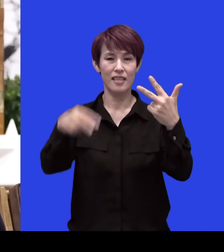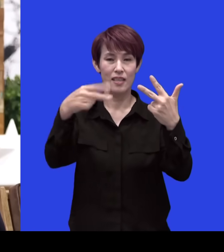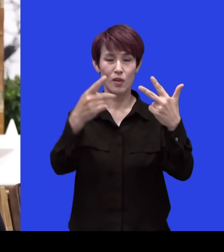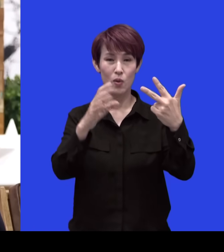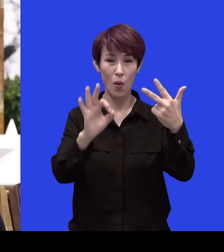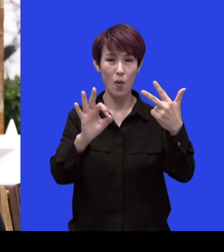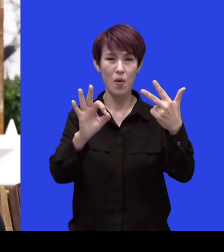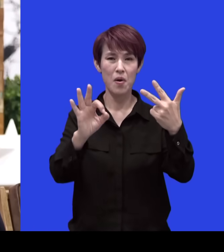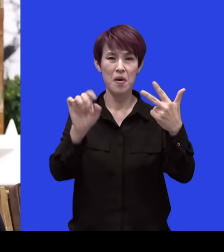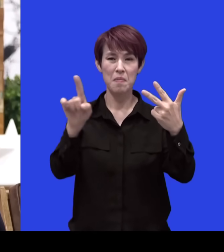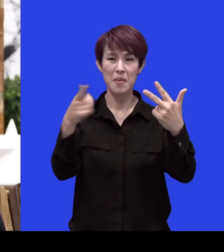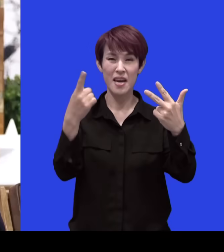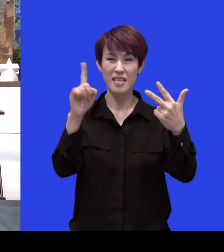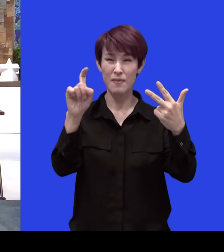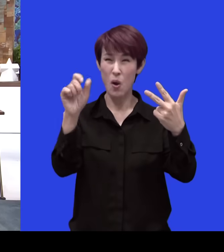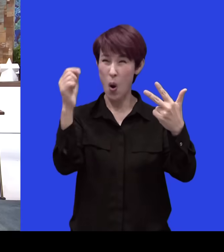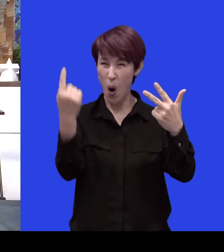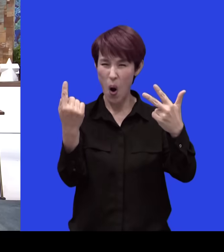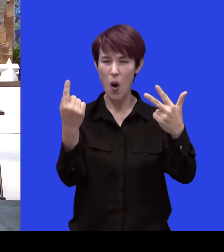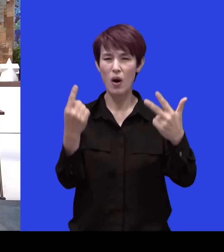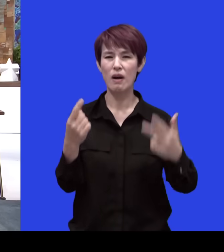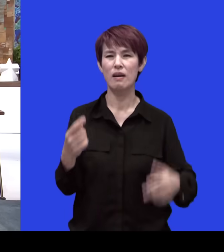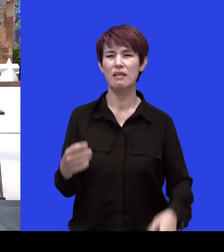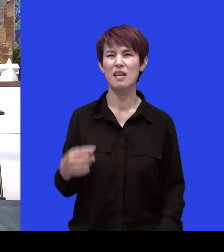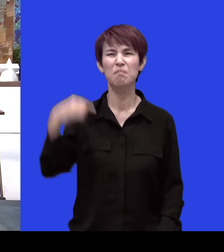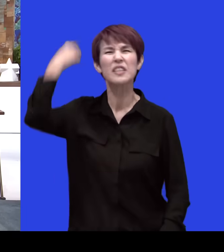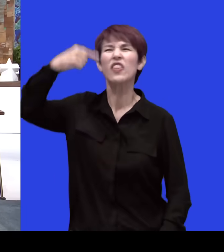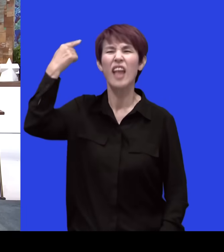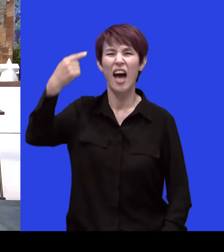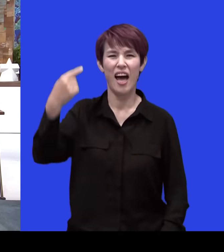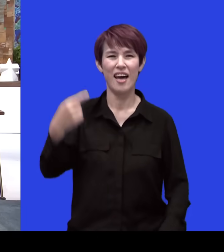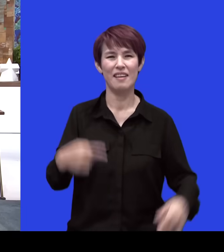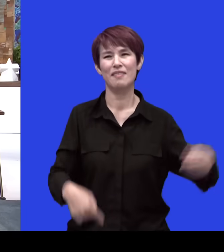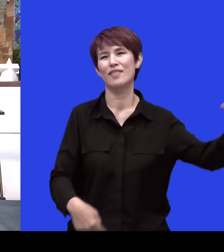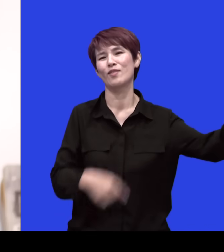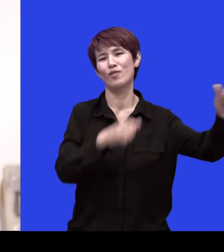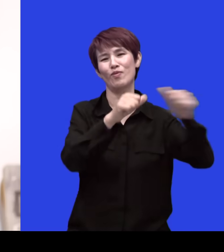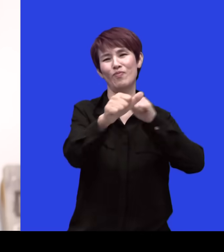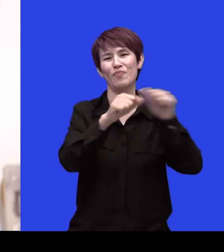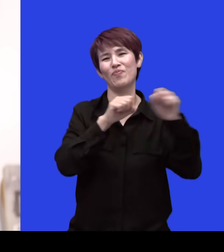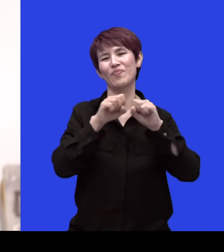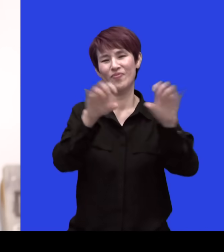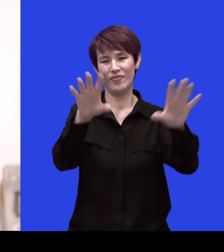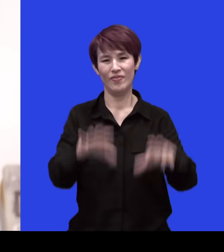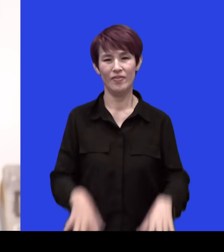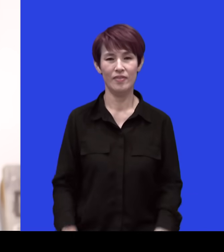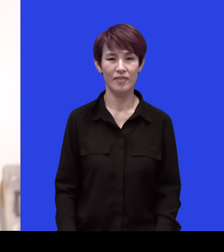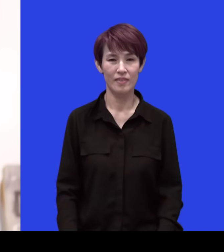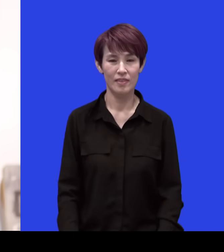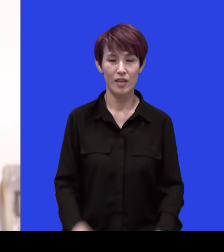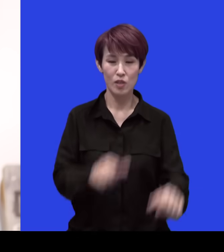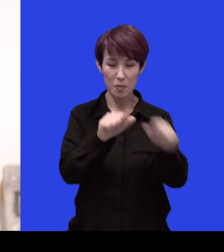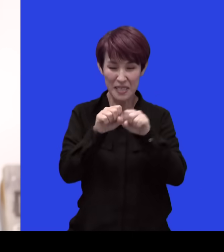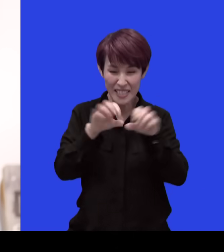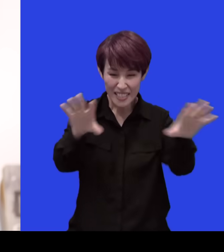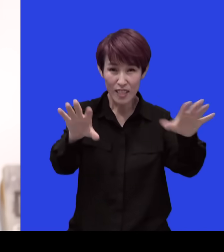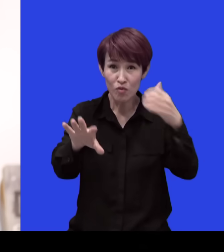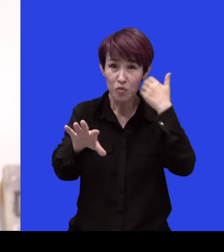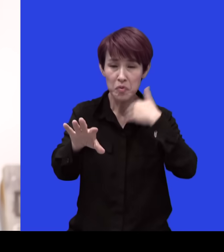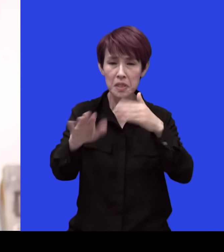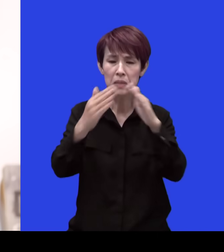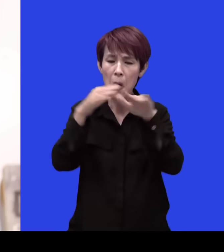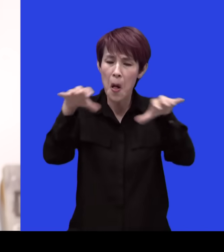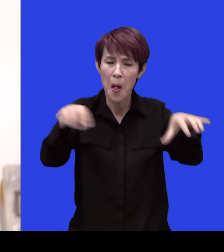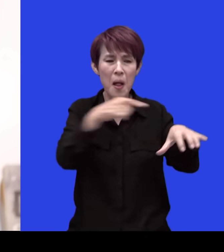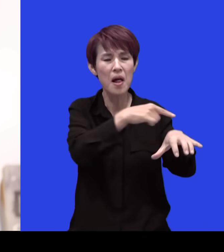우대에 미쳤다. 소리가 나 나니까 죽었다 막. 소리는. 그러니까 근데 그거 소문낸 사람은 옆집